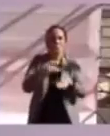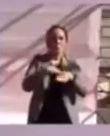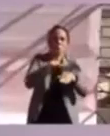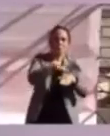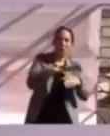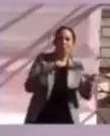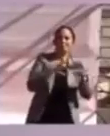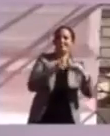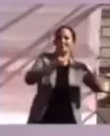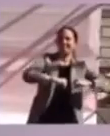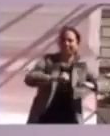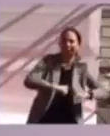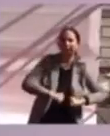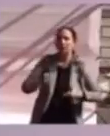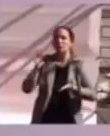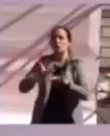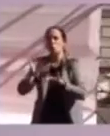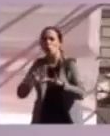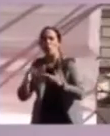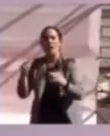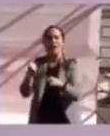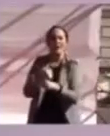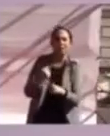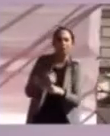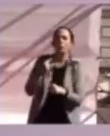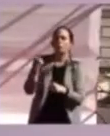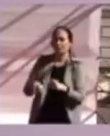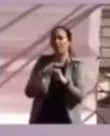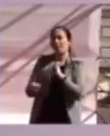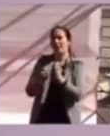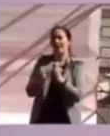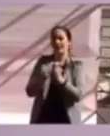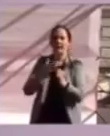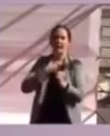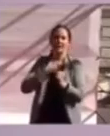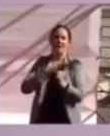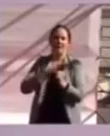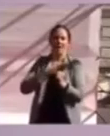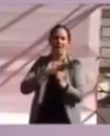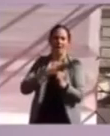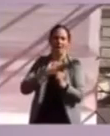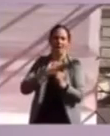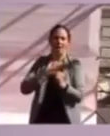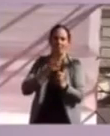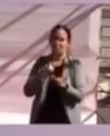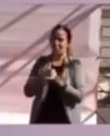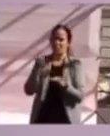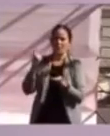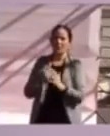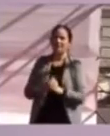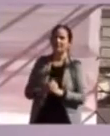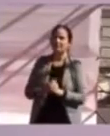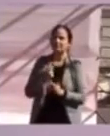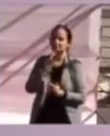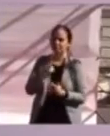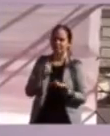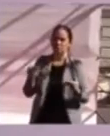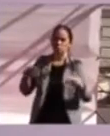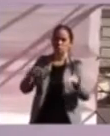allora questa è la battaglia che noi vogliamo fare che vogliamo mettere al centro e lo dico e chiudo su questo